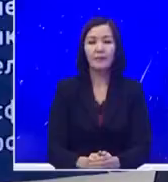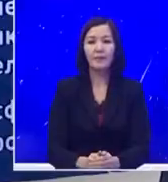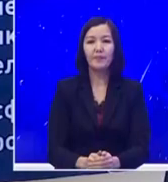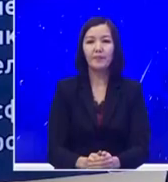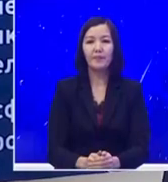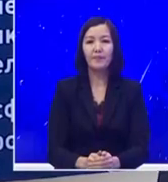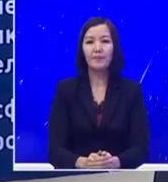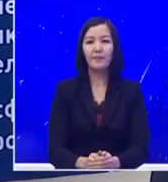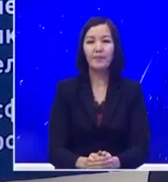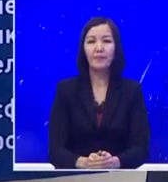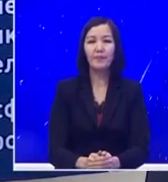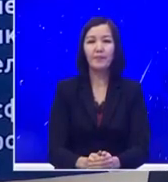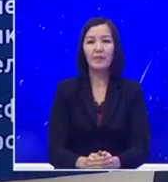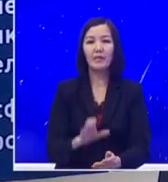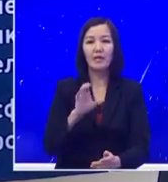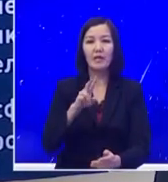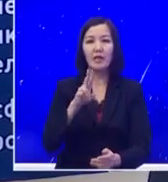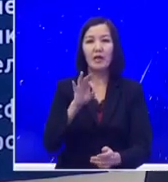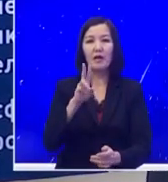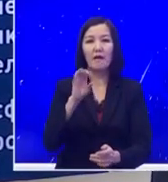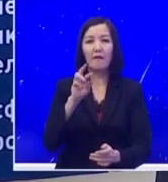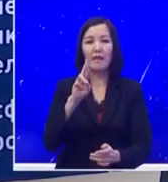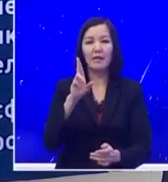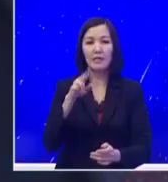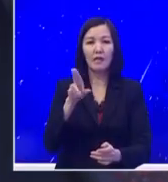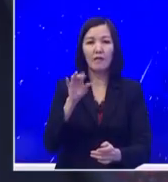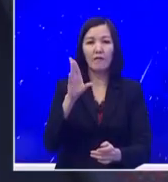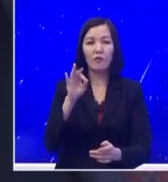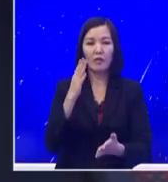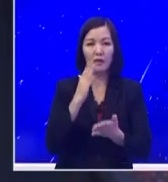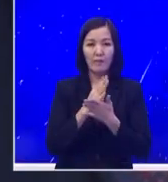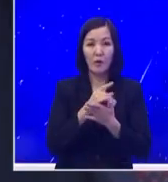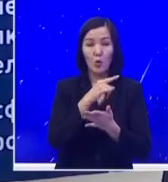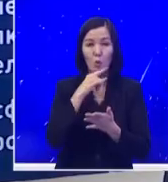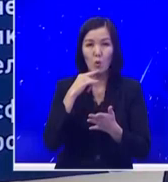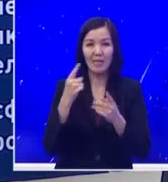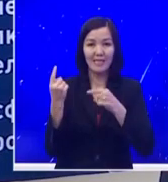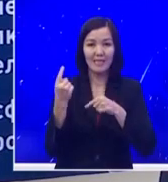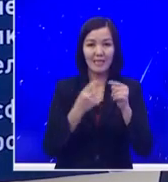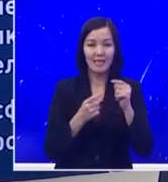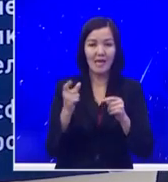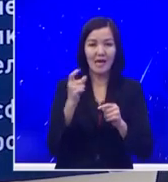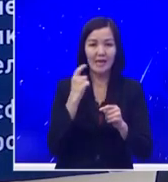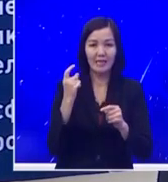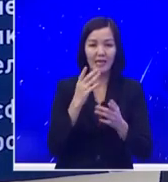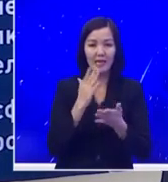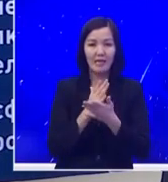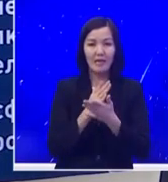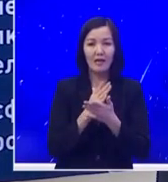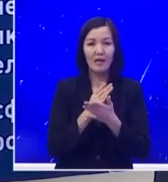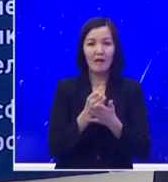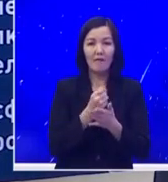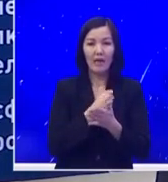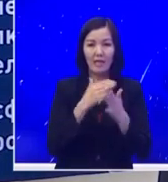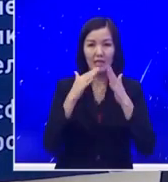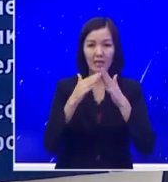атқарылмақ. Славянский двор деген бар, соның басшысы Мартыненко деген азамат. Бізде солдат сай деген бар, аржағында военный склад деген бұрын